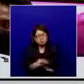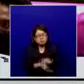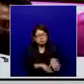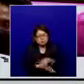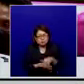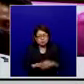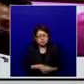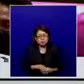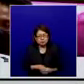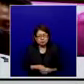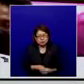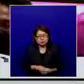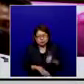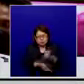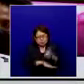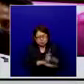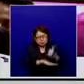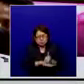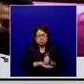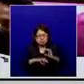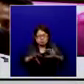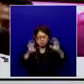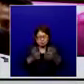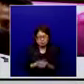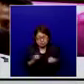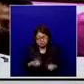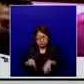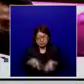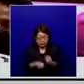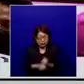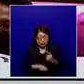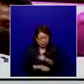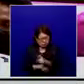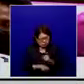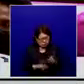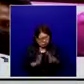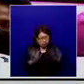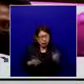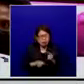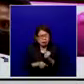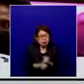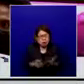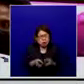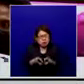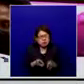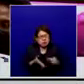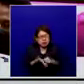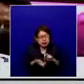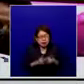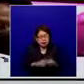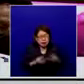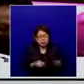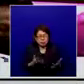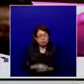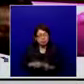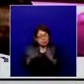ที่บริหารบ้านเมืองจนคนไปฆ่าตัวตายแล้วไม่มีทางออกให้เขาผมจะเปรียบเสมือนว่าถ้าท่าน